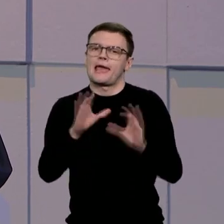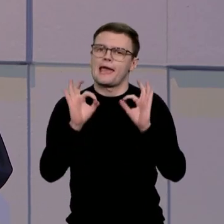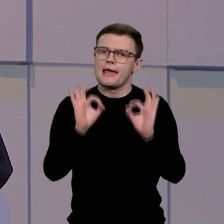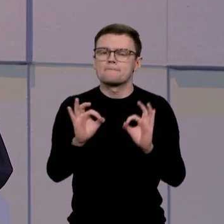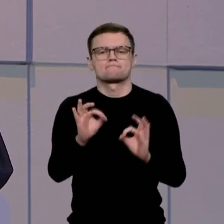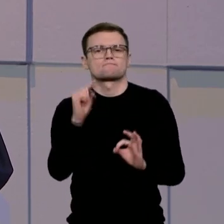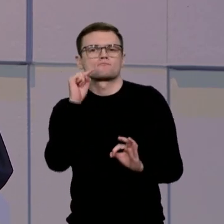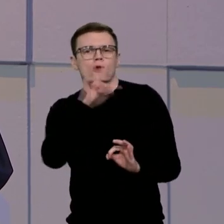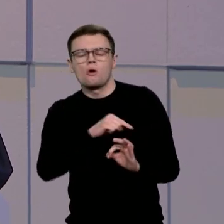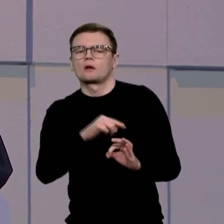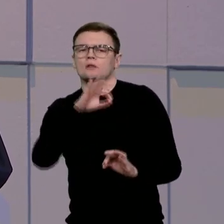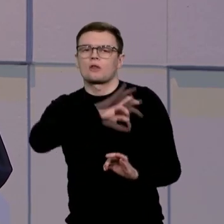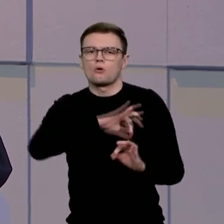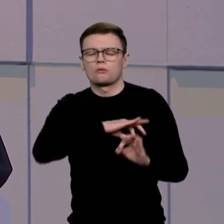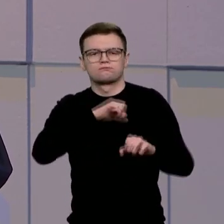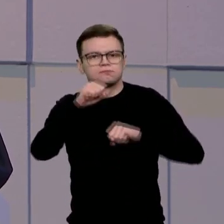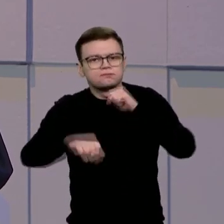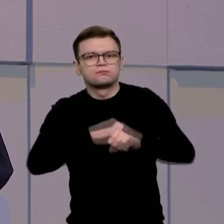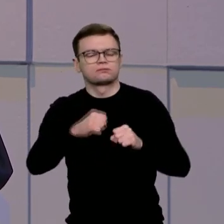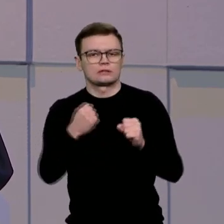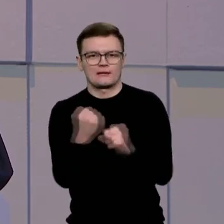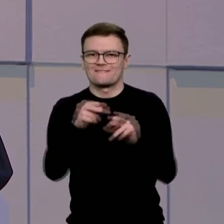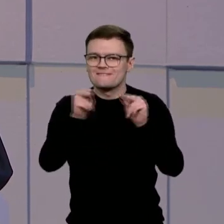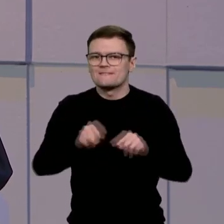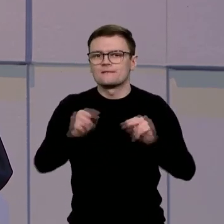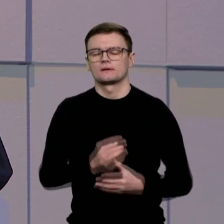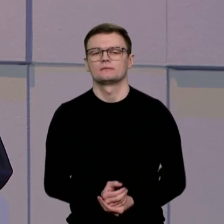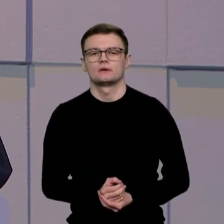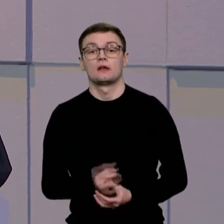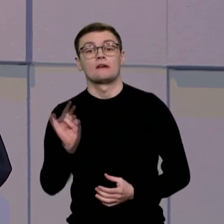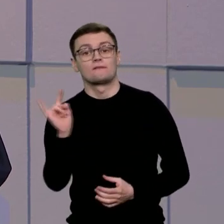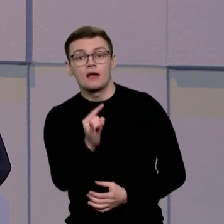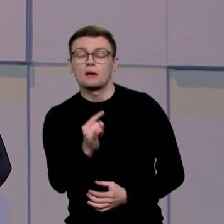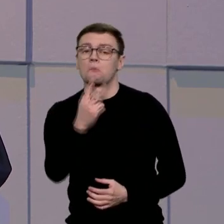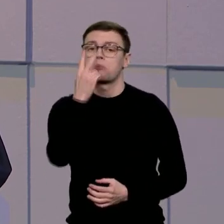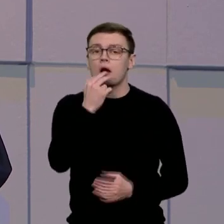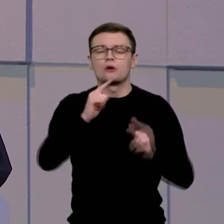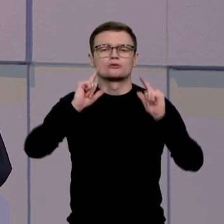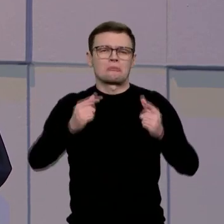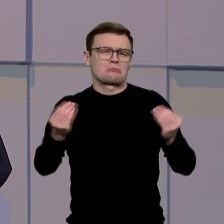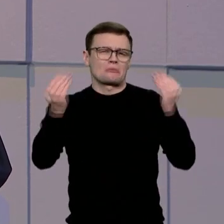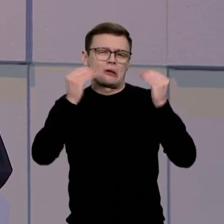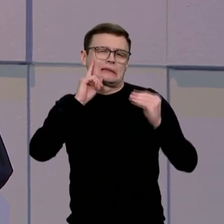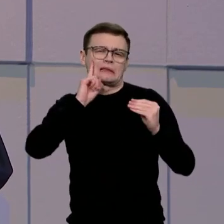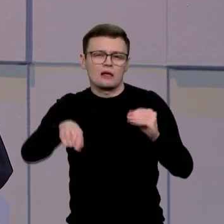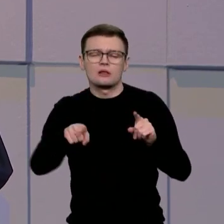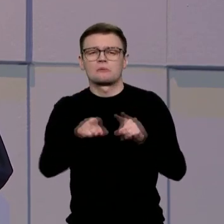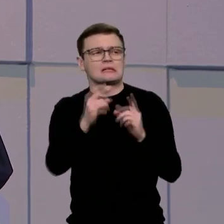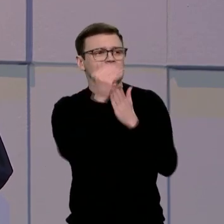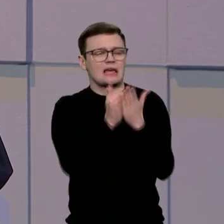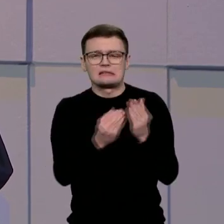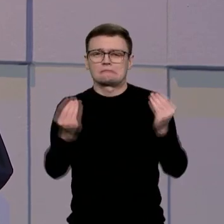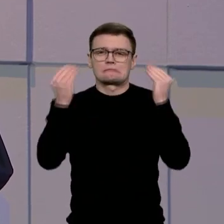dviračiais, būtent švietimo ir panašiai, pavyzdžiui, tie patys vaikai ar paaugliai tikrai nenori mokytis, nenori taisyklių ir iš tikrųjų daug